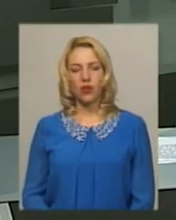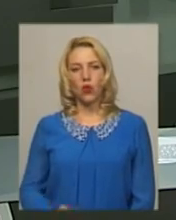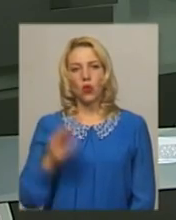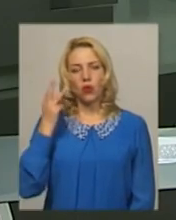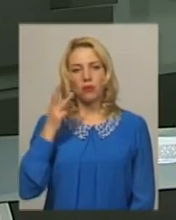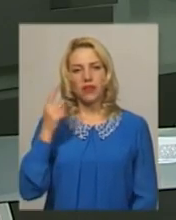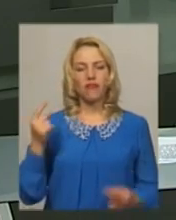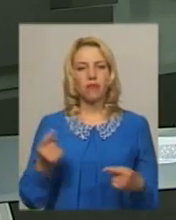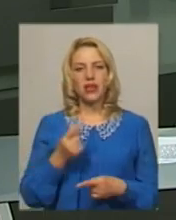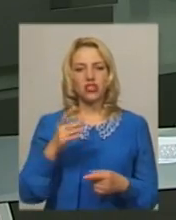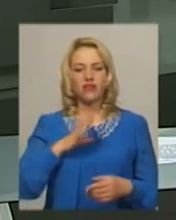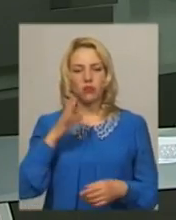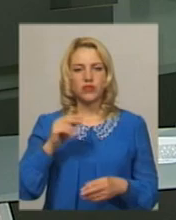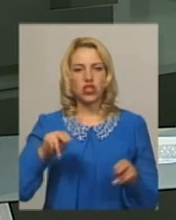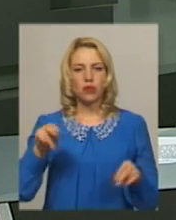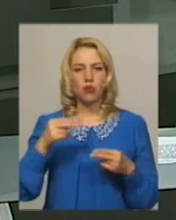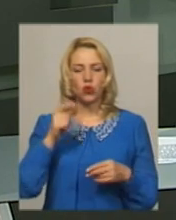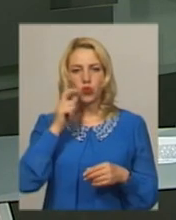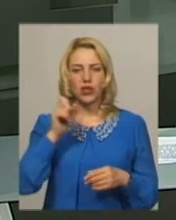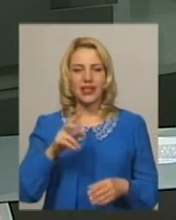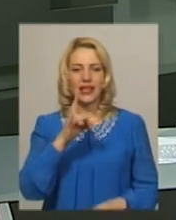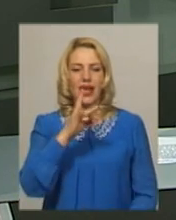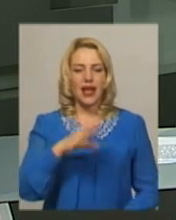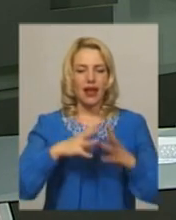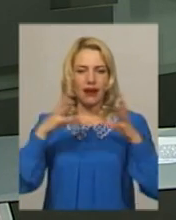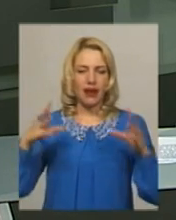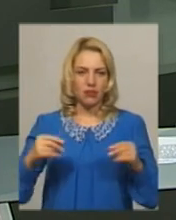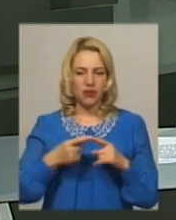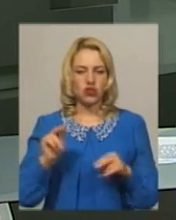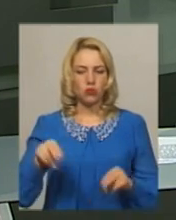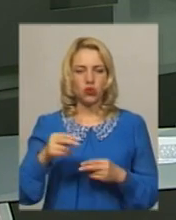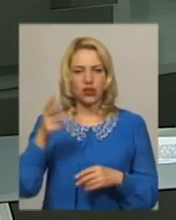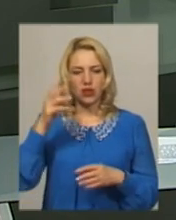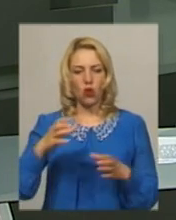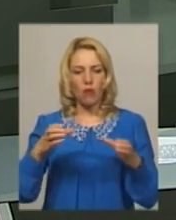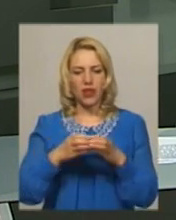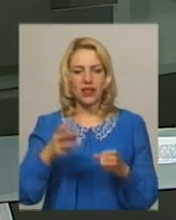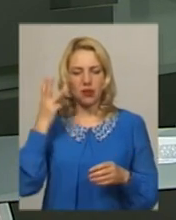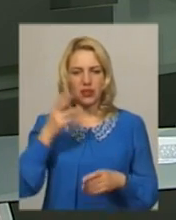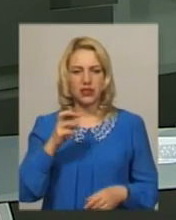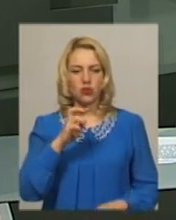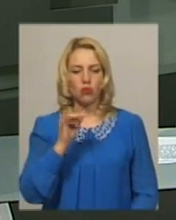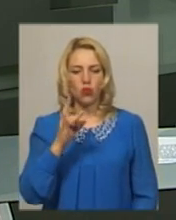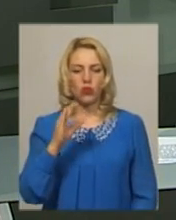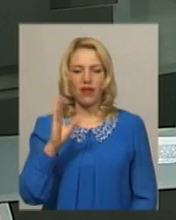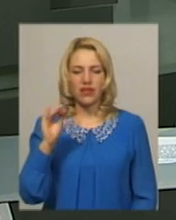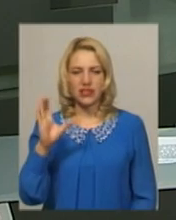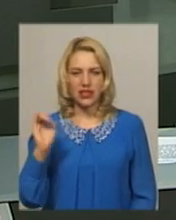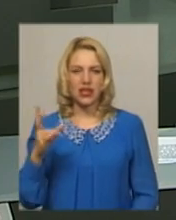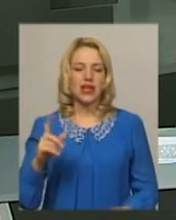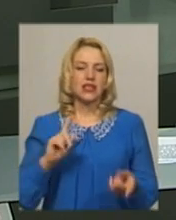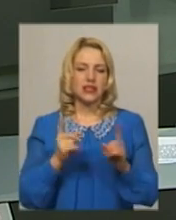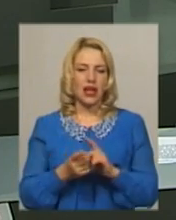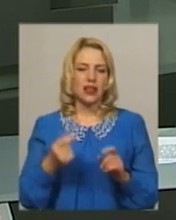У Хмельницькому вперше відбувся чемпіонат України з регбі-ліг. У чемпіонаті команда хмельницького клубу «Буревісник Ю-12» стала